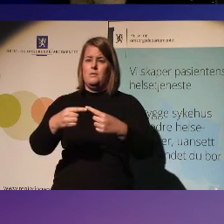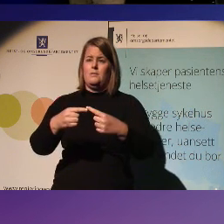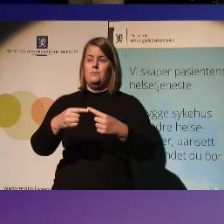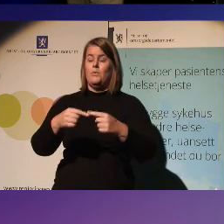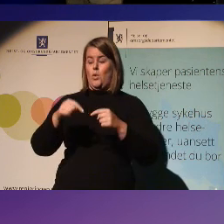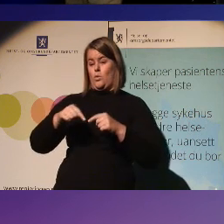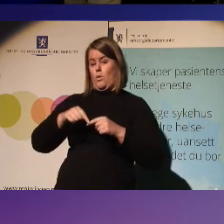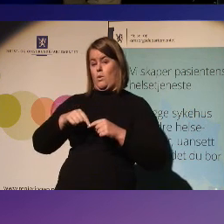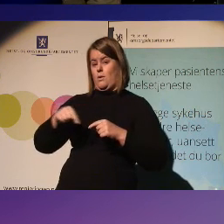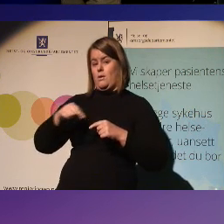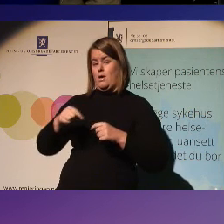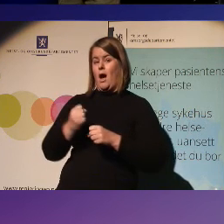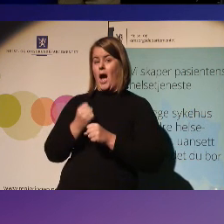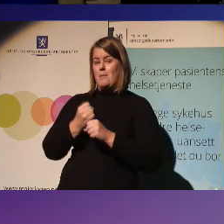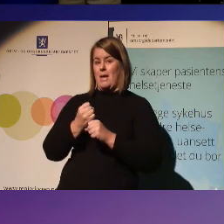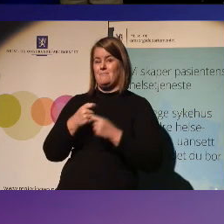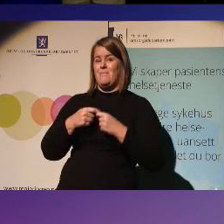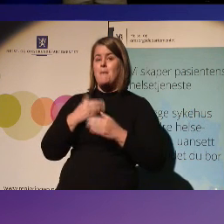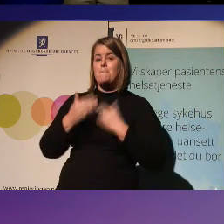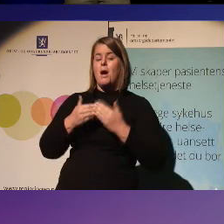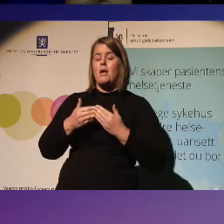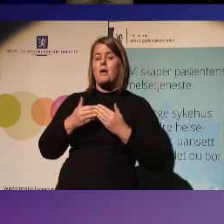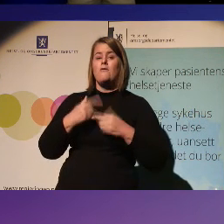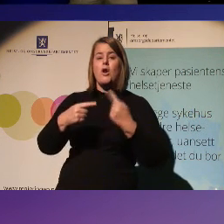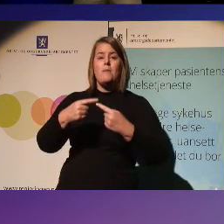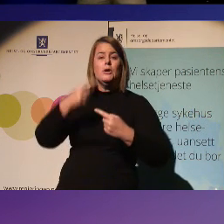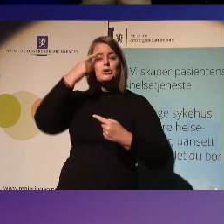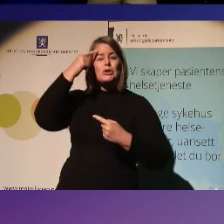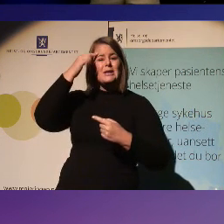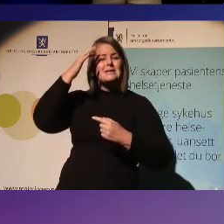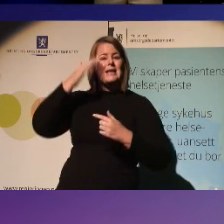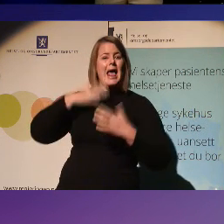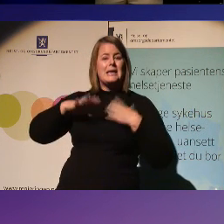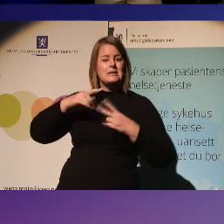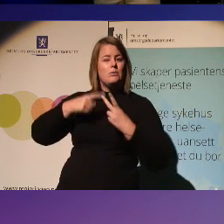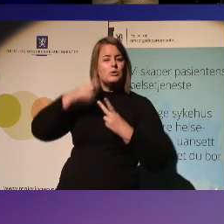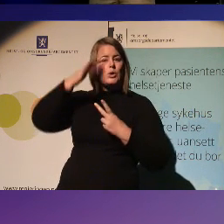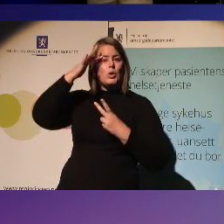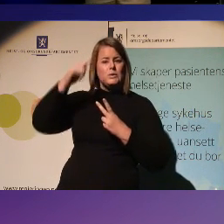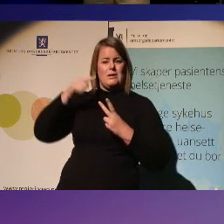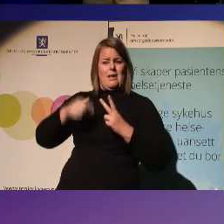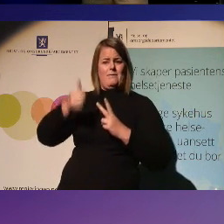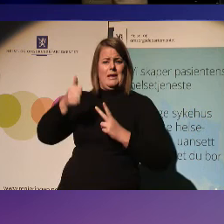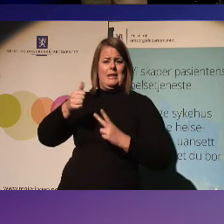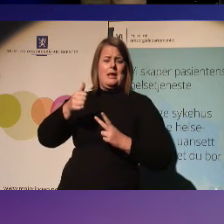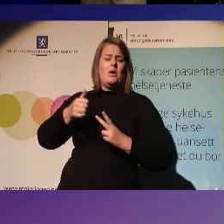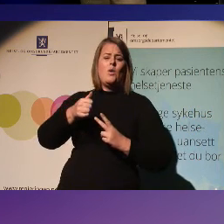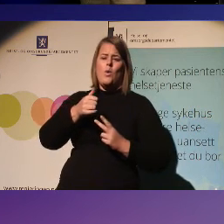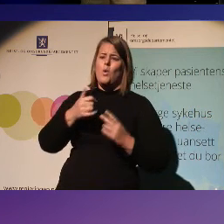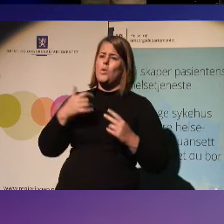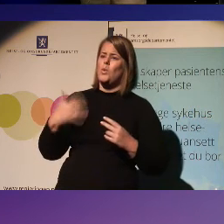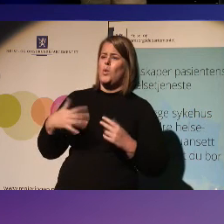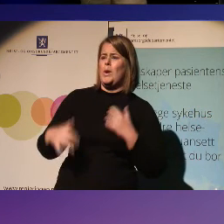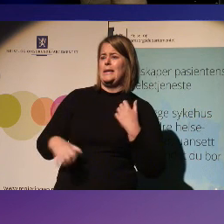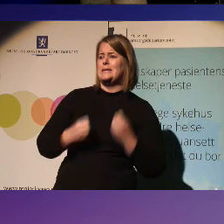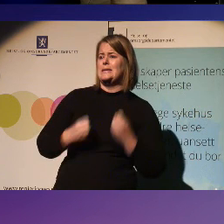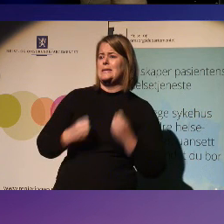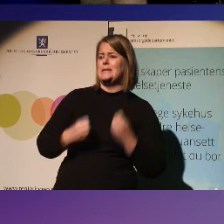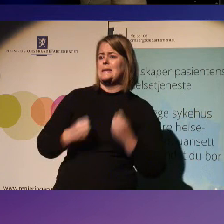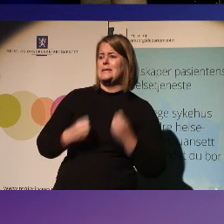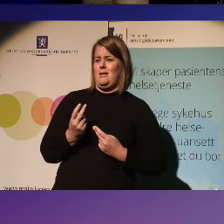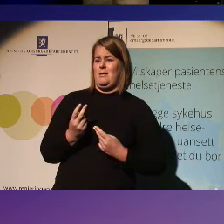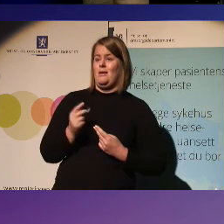gang med pakkeforløp, psykisk helse og rus, så viktig og utrolig inspirerende. Der settes begge